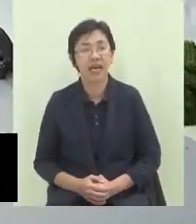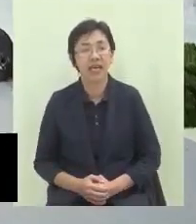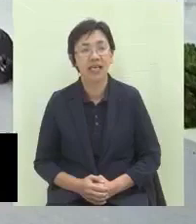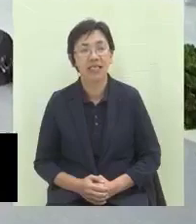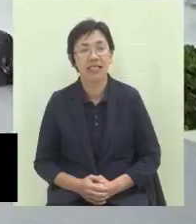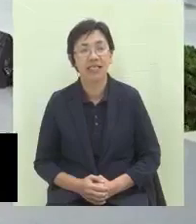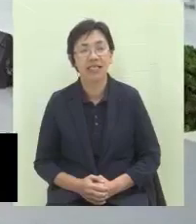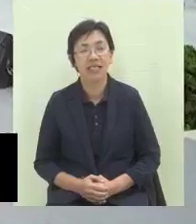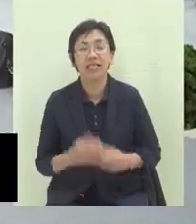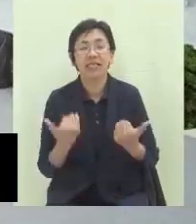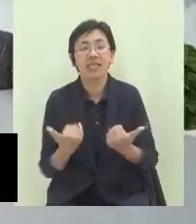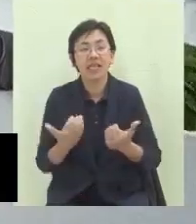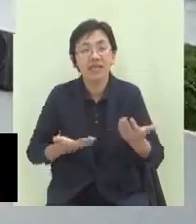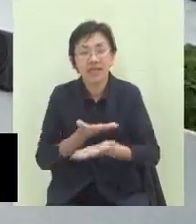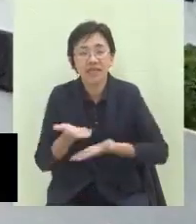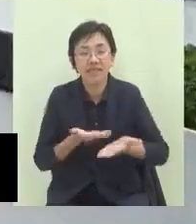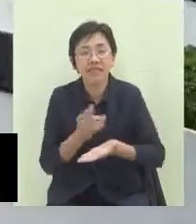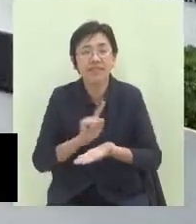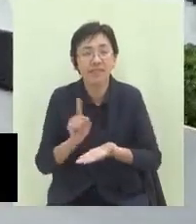ามาพิจารณา